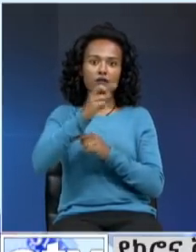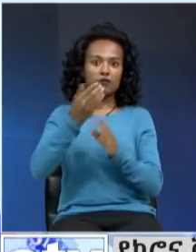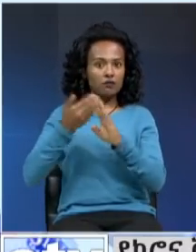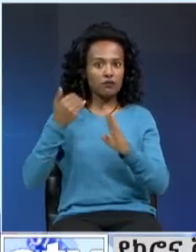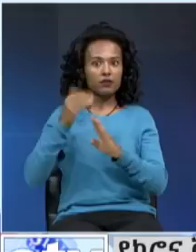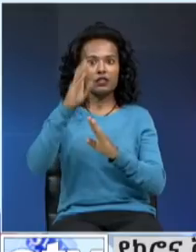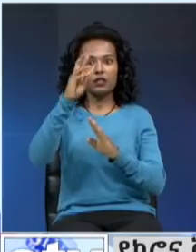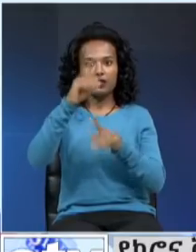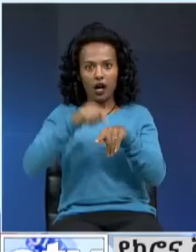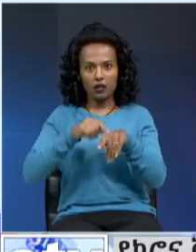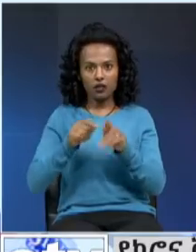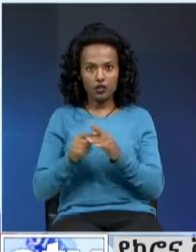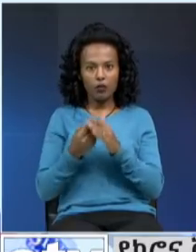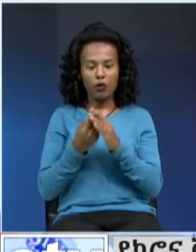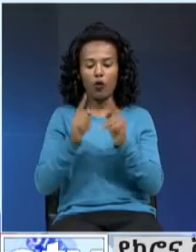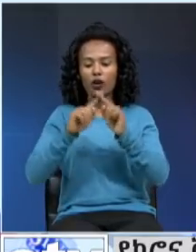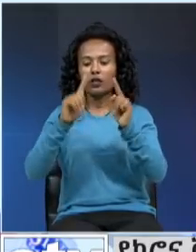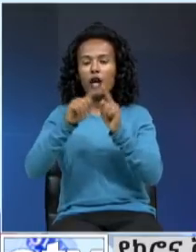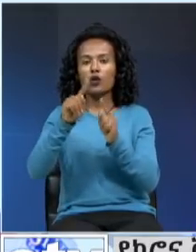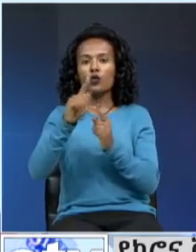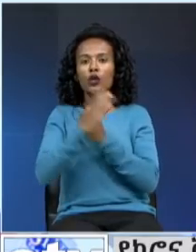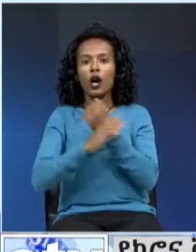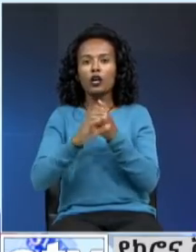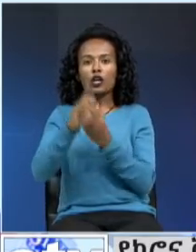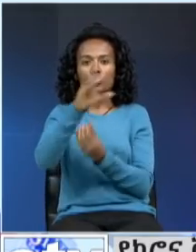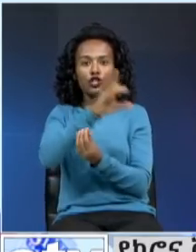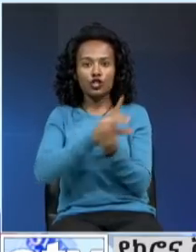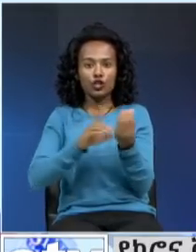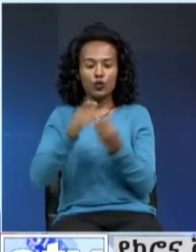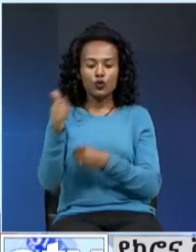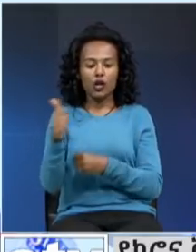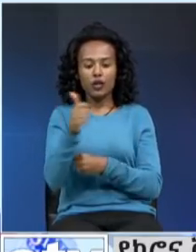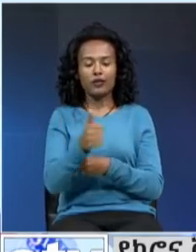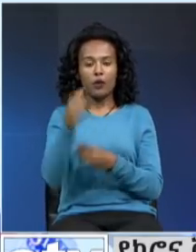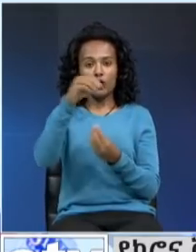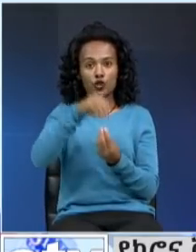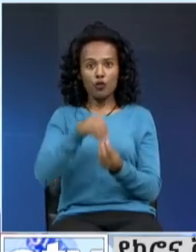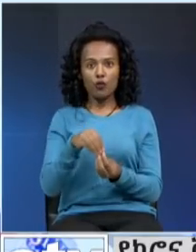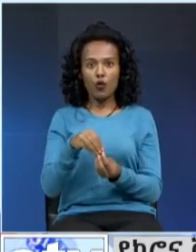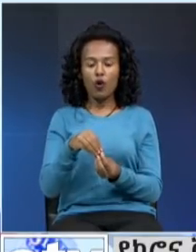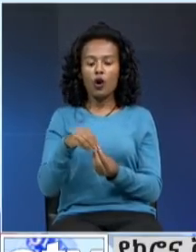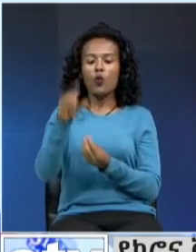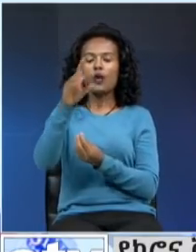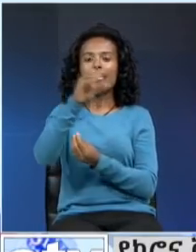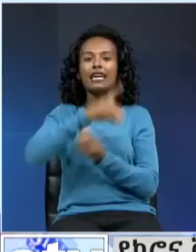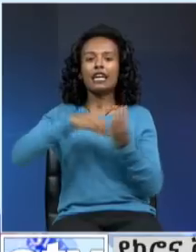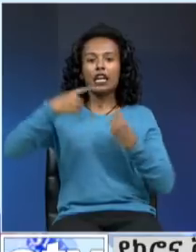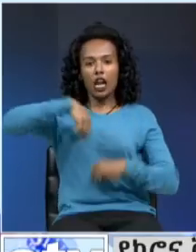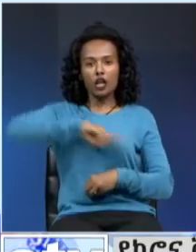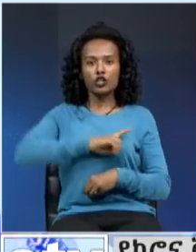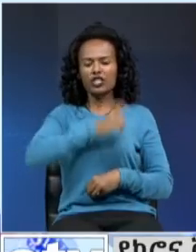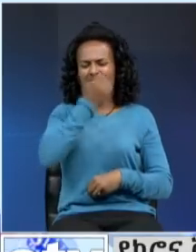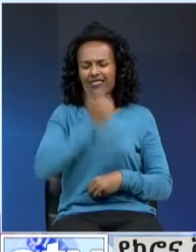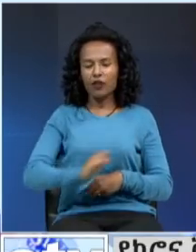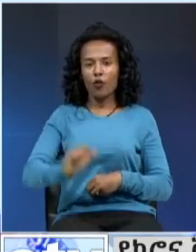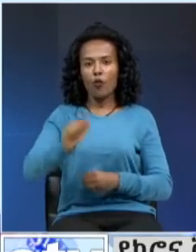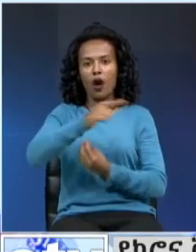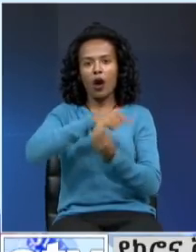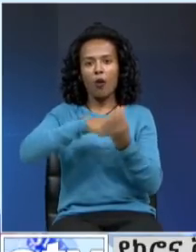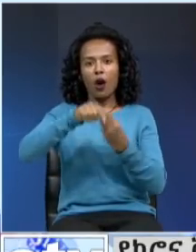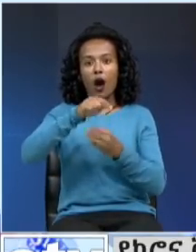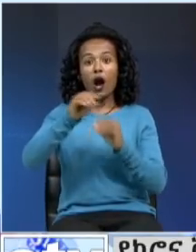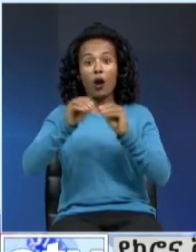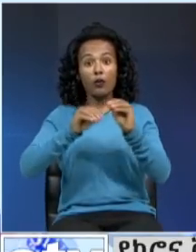ጀምሮ ከተለያዩ የአገራችን ክልሎች አዲስ አበባን ጨምሮ ወደ ክልላችን የትኛውም አካባቢ